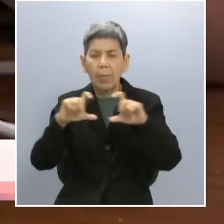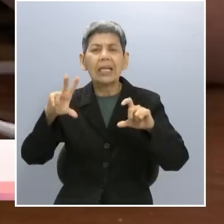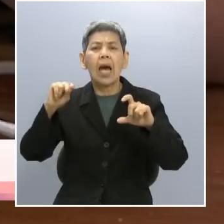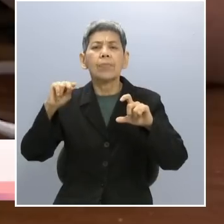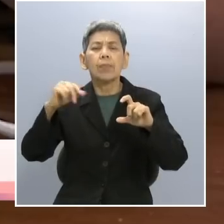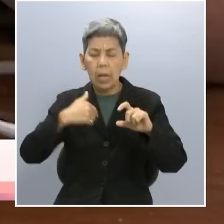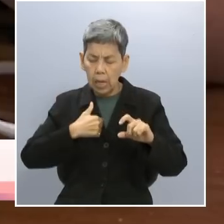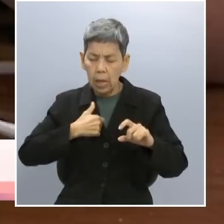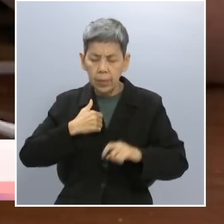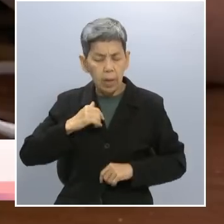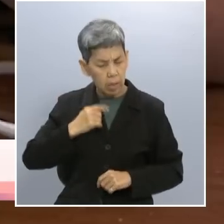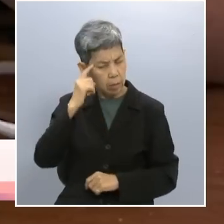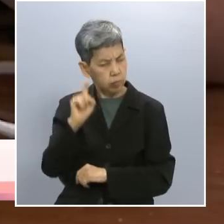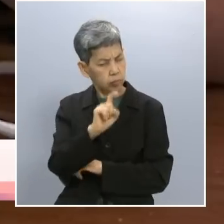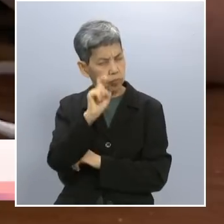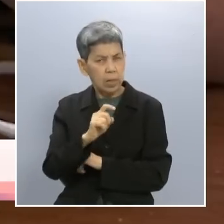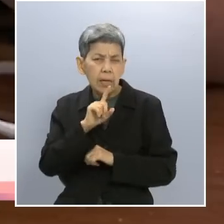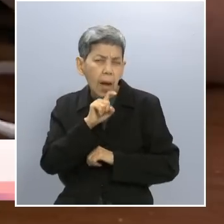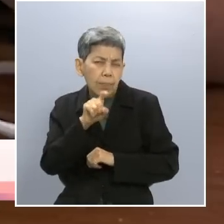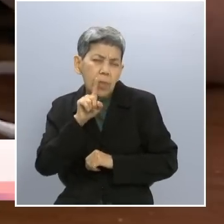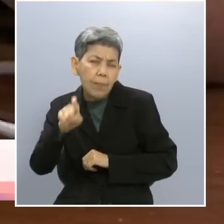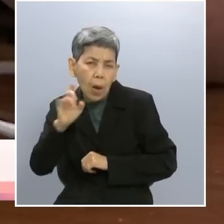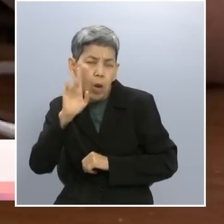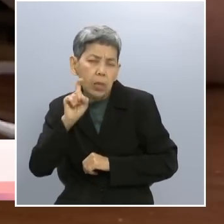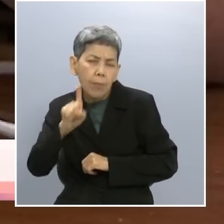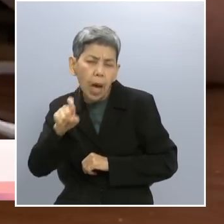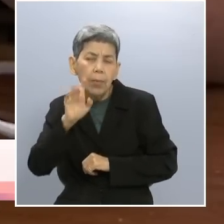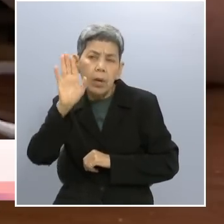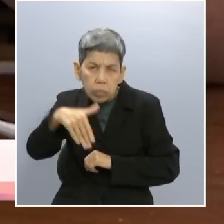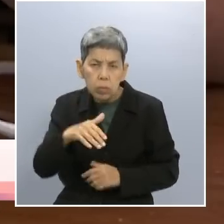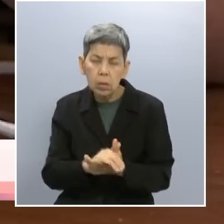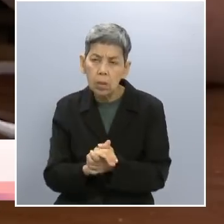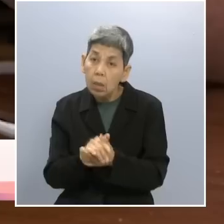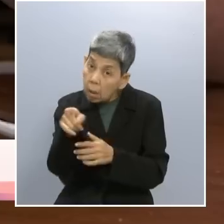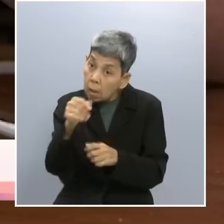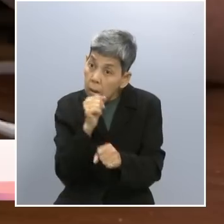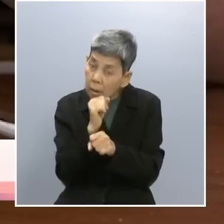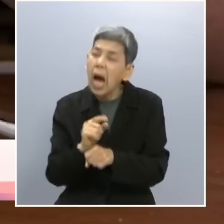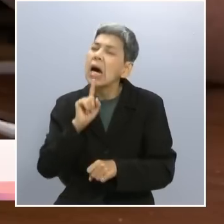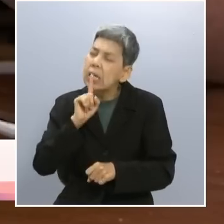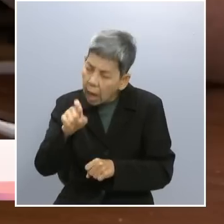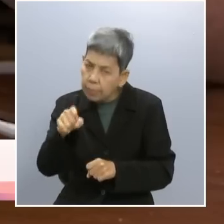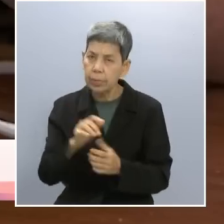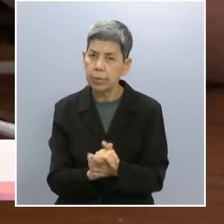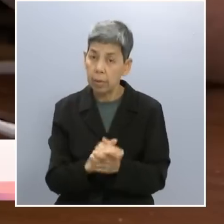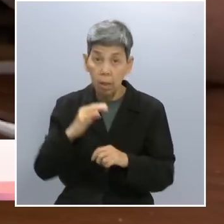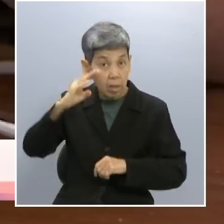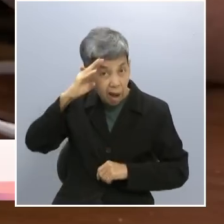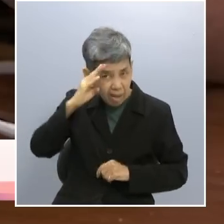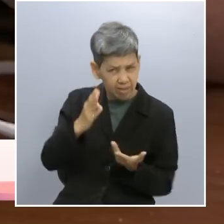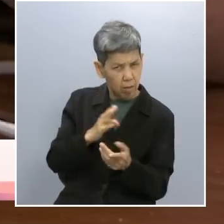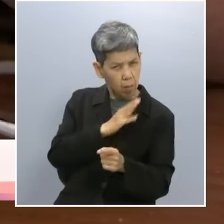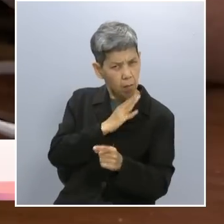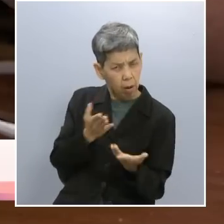หลังจากเริ่มสงสัยก็พยายามถามแต่กบบอกว่านี่จะกบถามจริงๆเหอะเป็นทหารหรือเปล่า